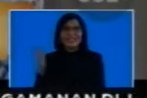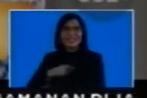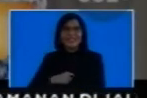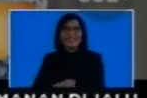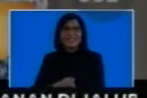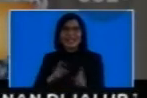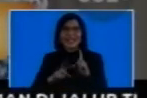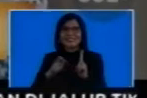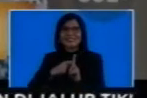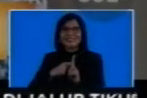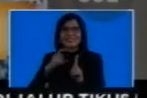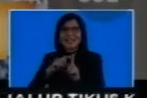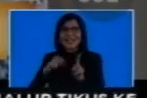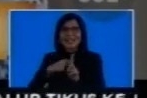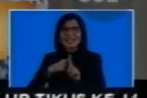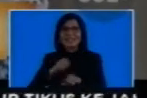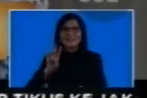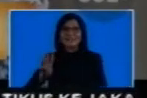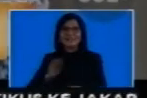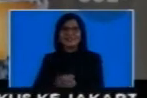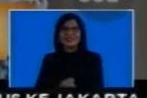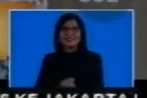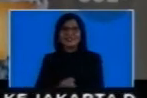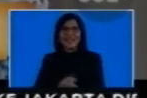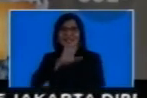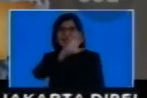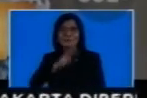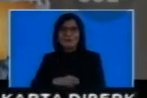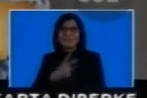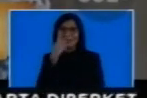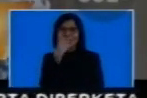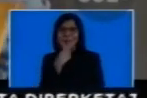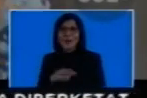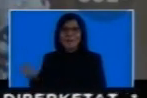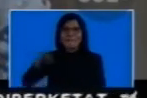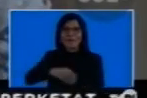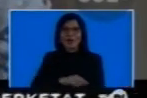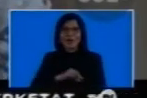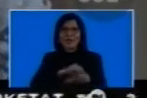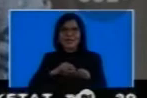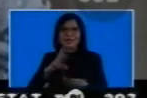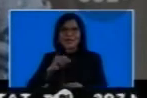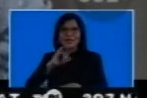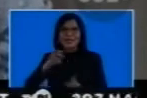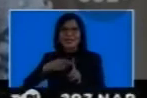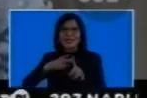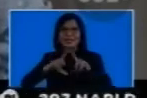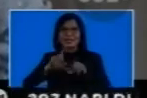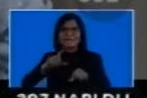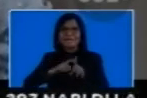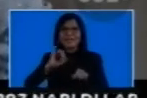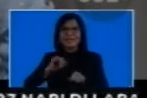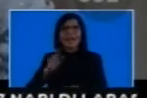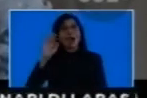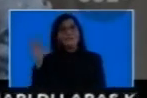SD kelas 4, SD Tanjung Redep di Kabupaten Berau. Namanya Rivaldi R. Yampata. Apa